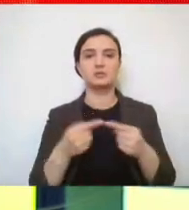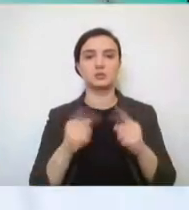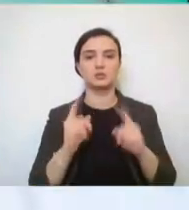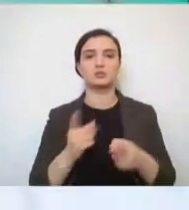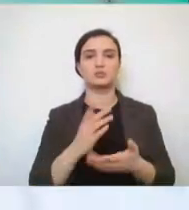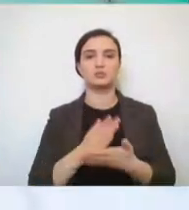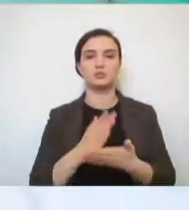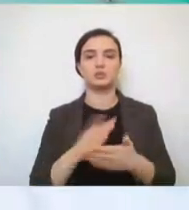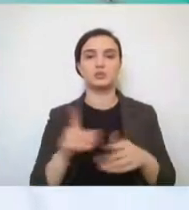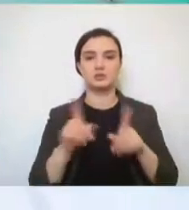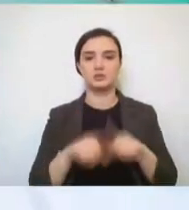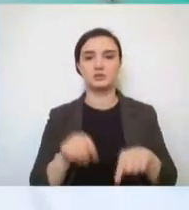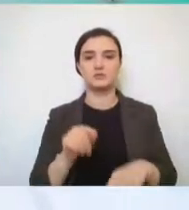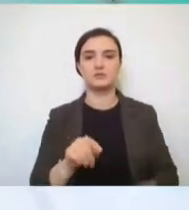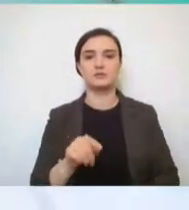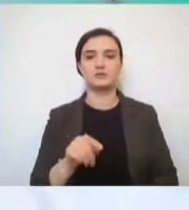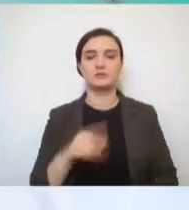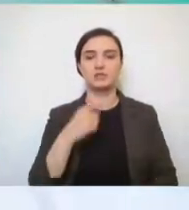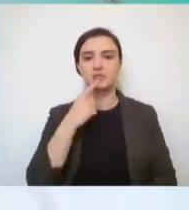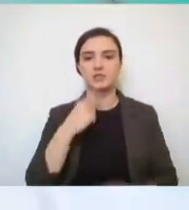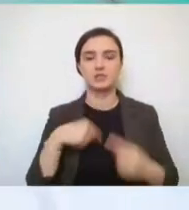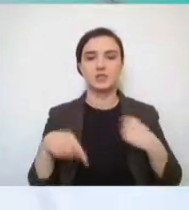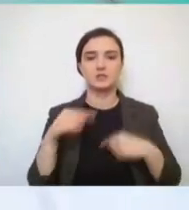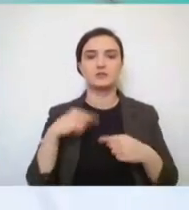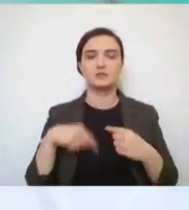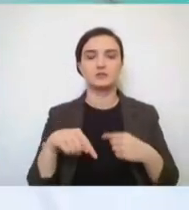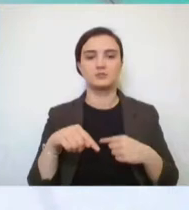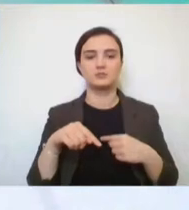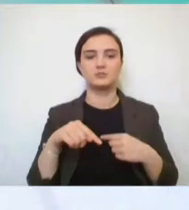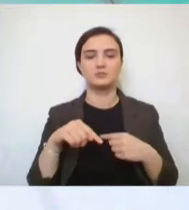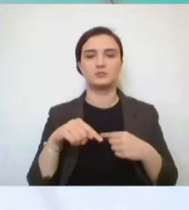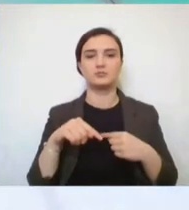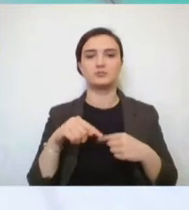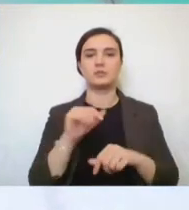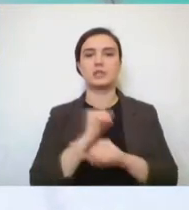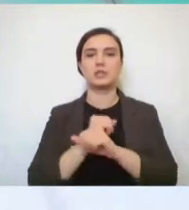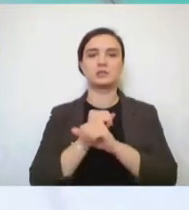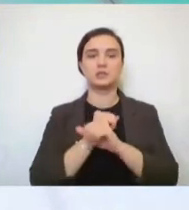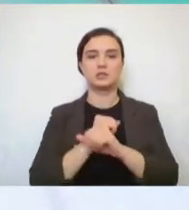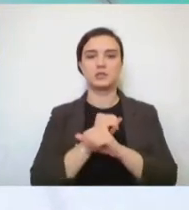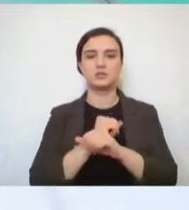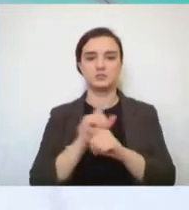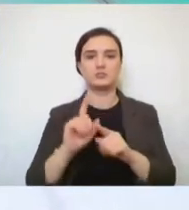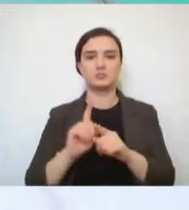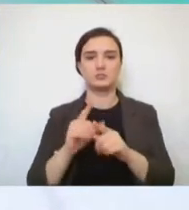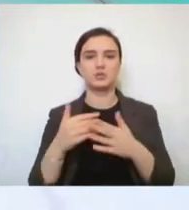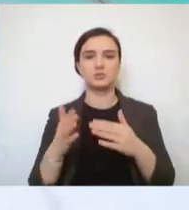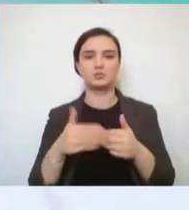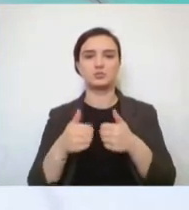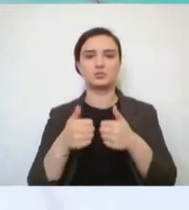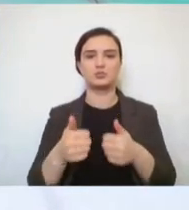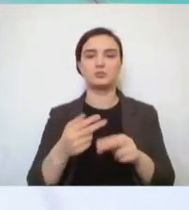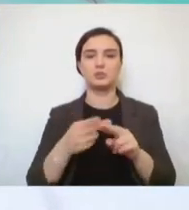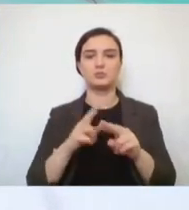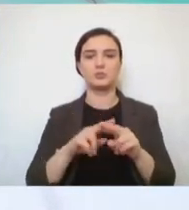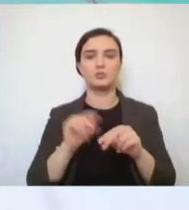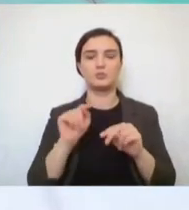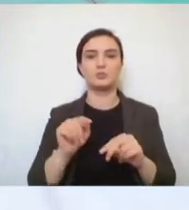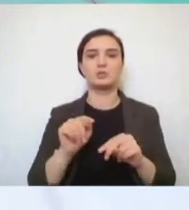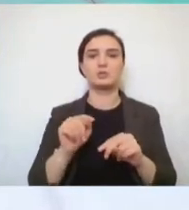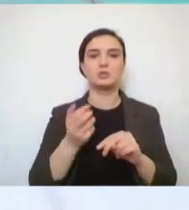აგრეთვე სისხლძარღვის რელაქსაციას, მოდუნებასაც კი უწყობს ხელს. ამიტომ მას